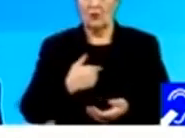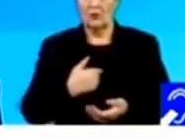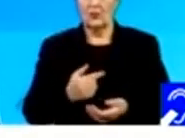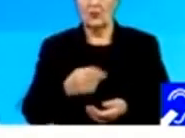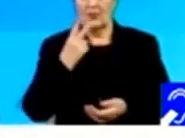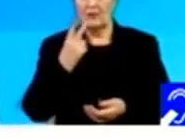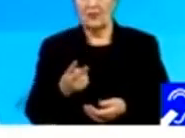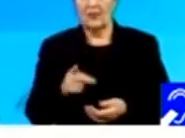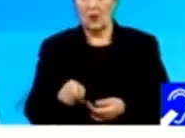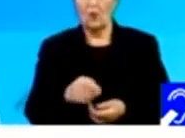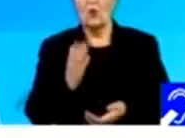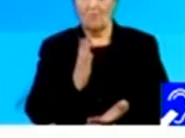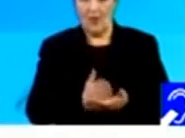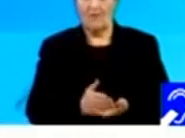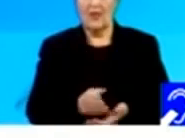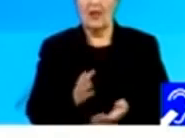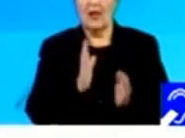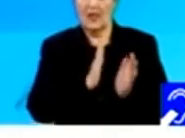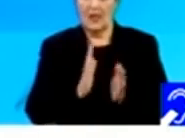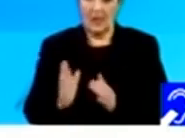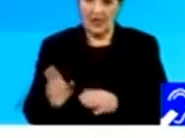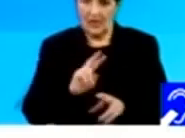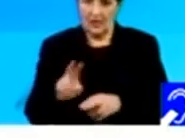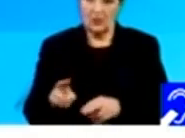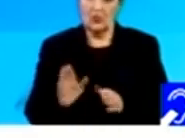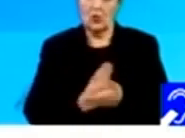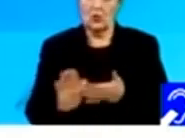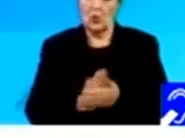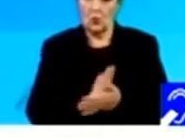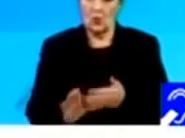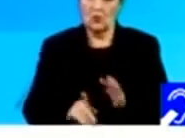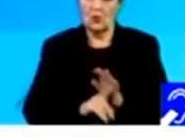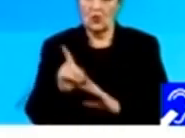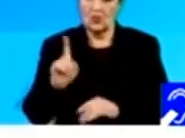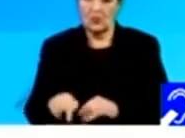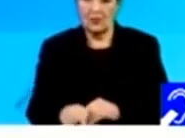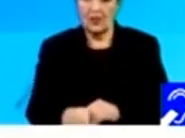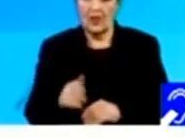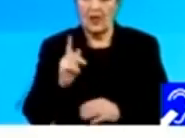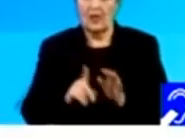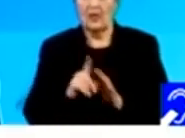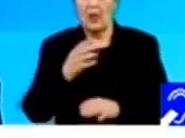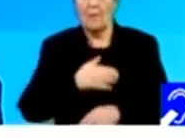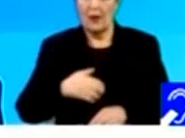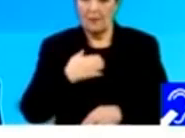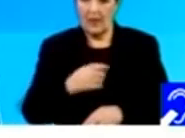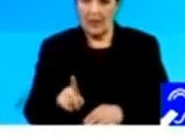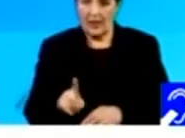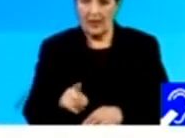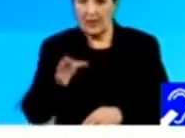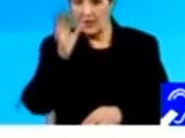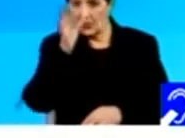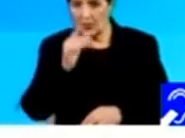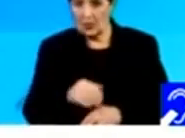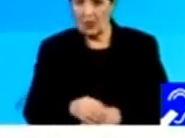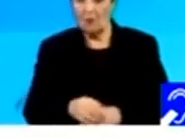văd acolo. Voi avea grijă și de securitate, voi avea grijă și de curățenie, dar voi începe curățenia, bineînțeles, cu primăria Chișinău,